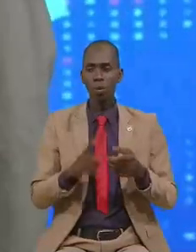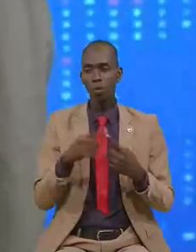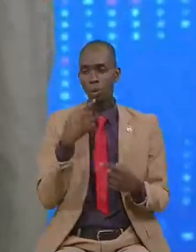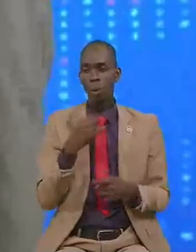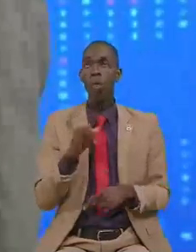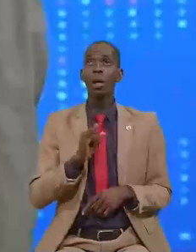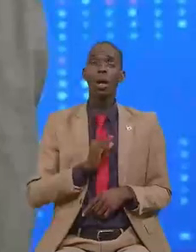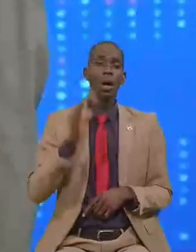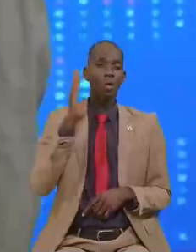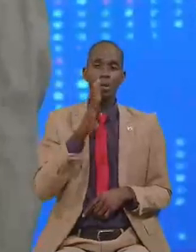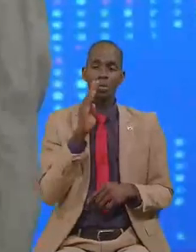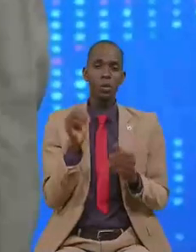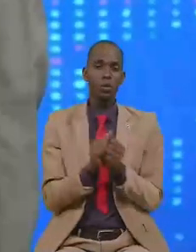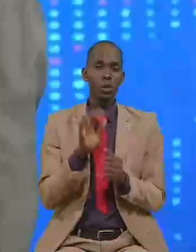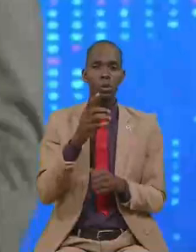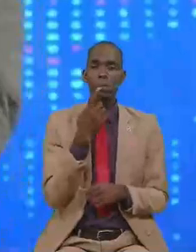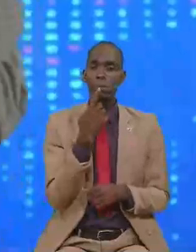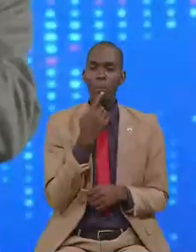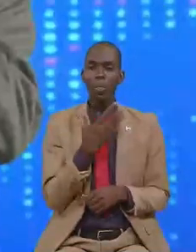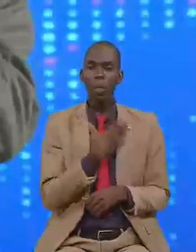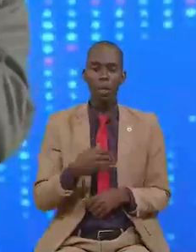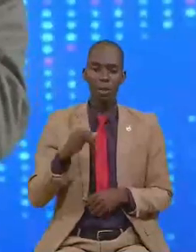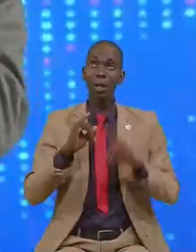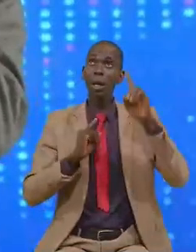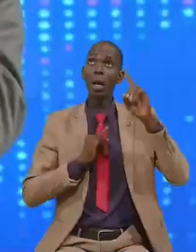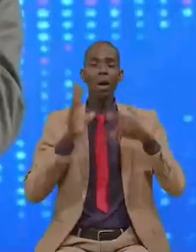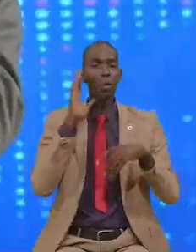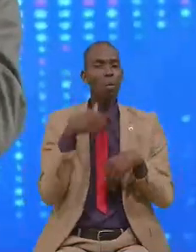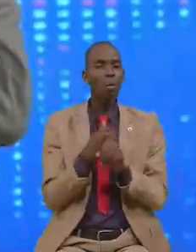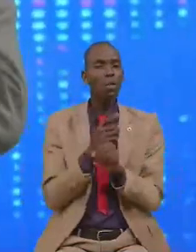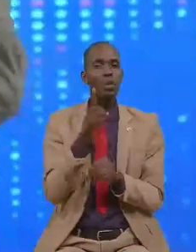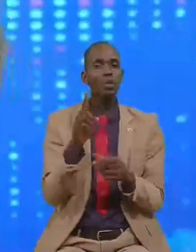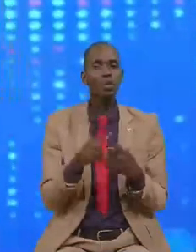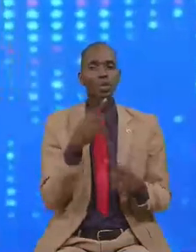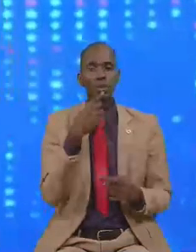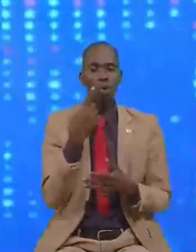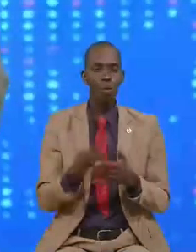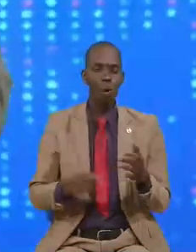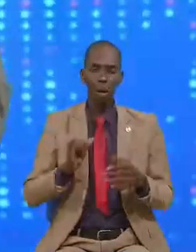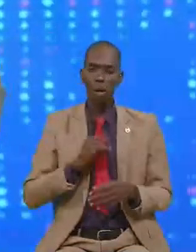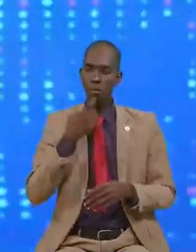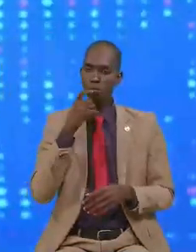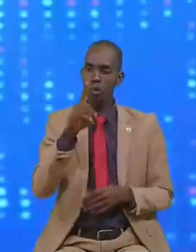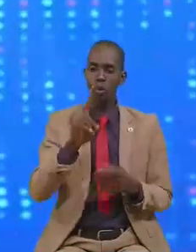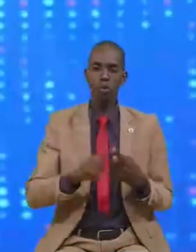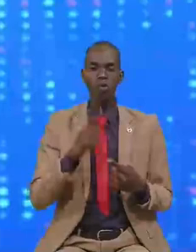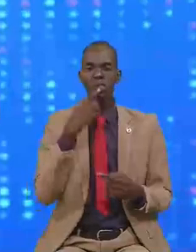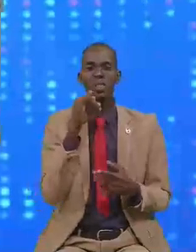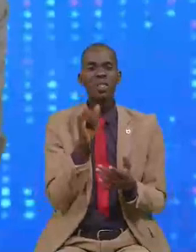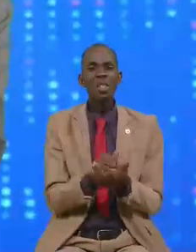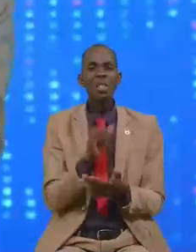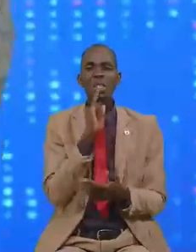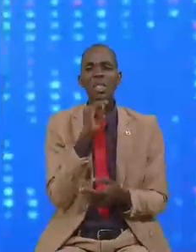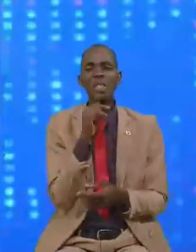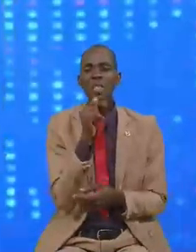ta bouche et je t'amènerai à dire ce que je t'ai établi à dire. » Ça, c'est le secret. Pour